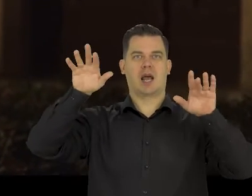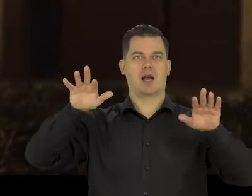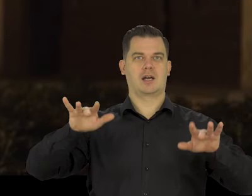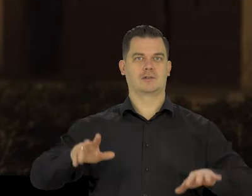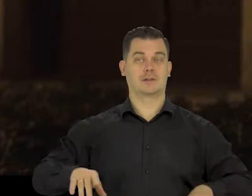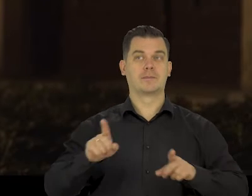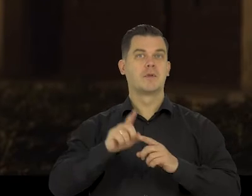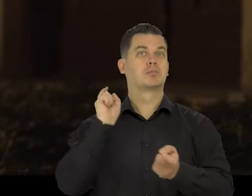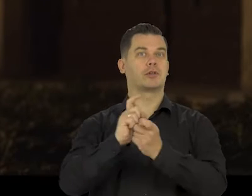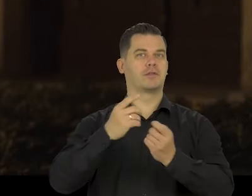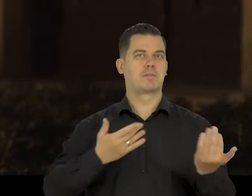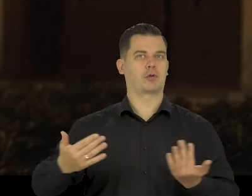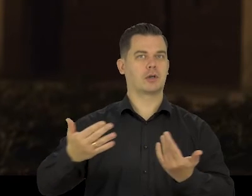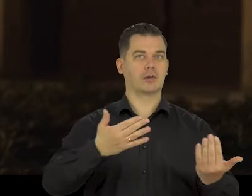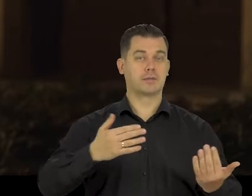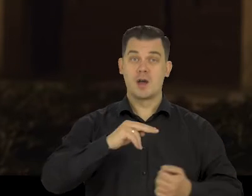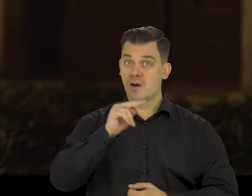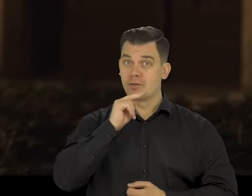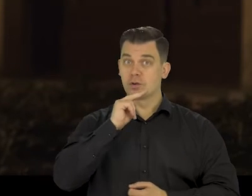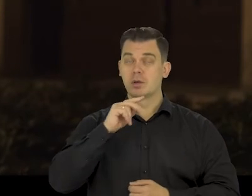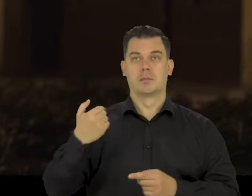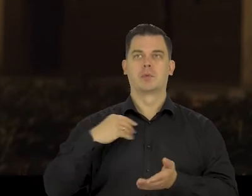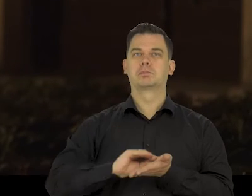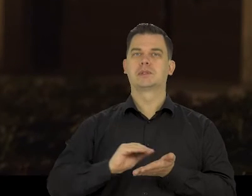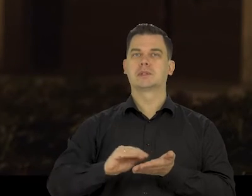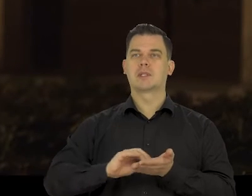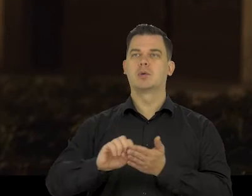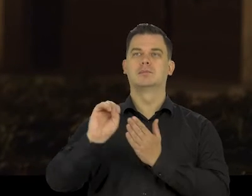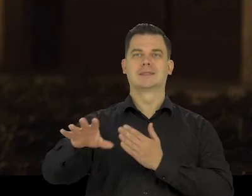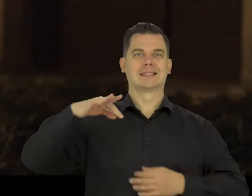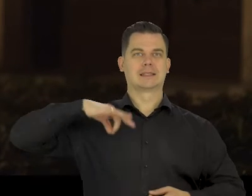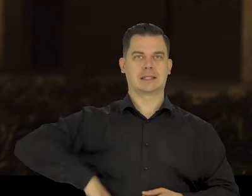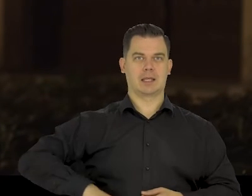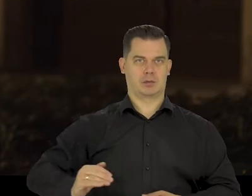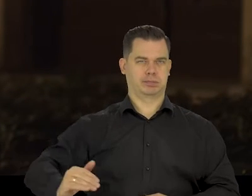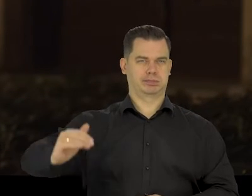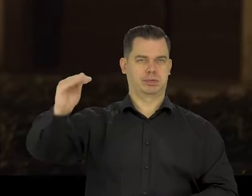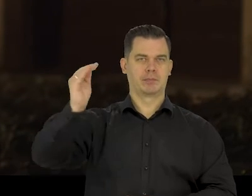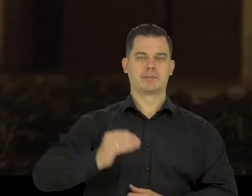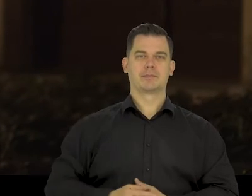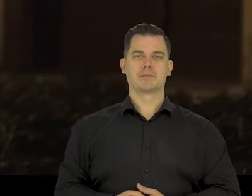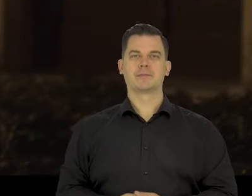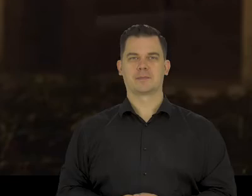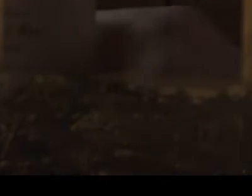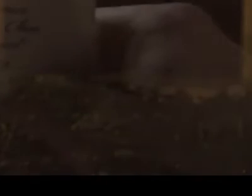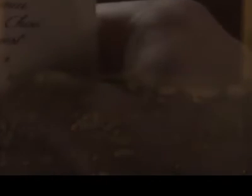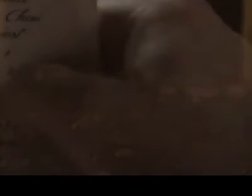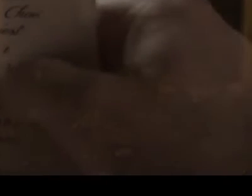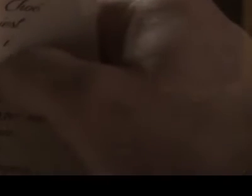siebie zraszacz ogrodowy i przeciwpożarowy. O wodzie pisał nawet do swego dorastającego syna.